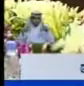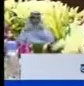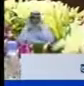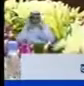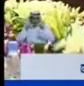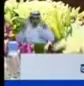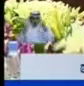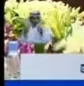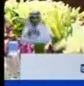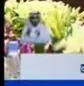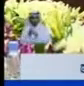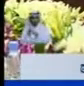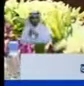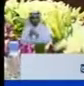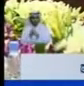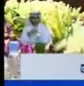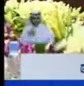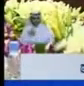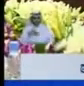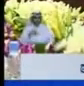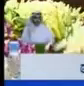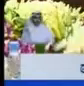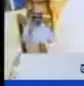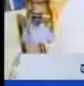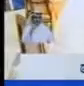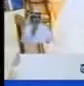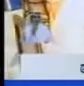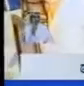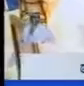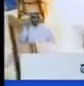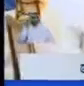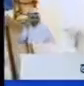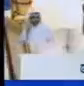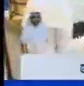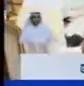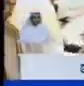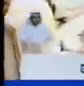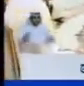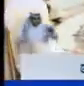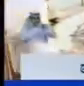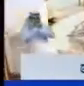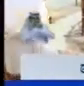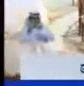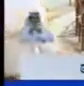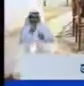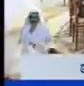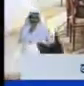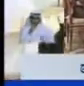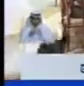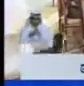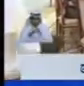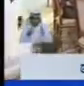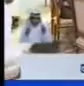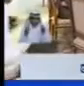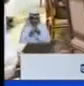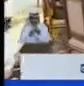مجلس التعاون الذي سيعقد في شهر صفر المقبل في مدينة الرياض لتنسيق الأعمال في المجالات الدبلوماسية والبرلمانية